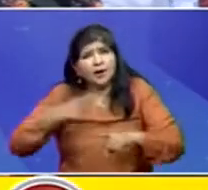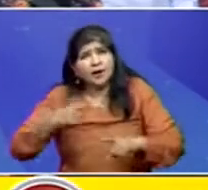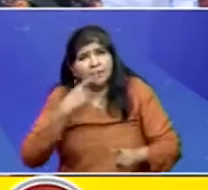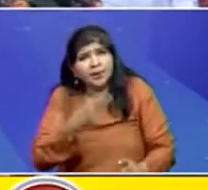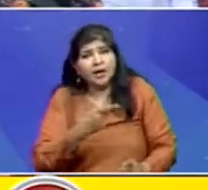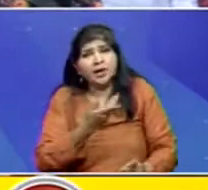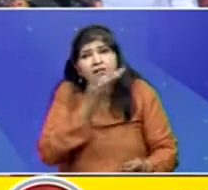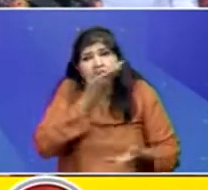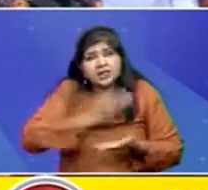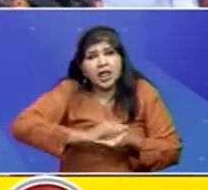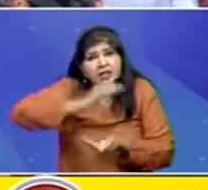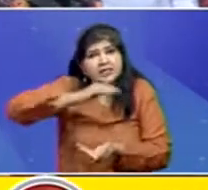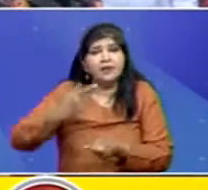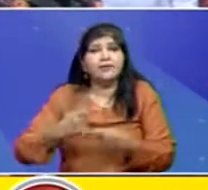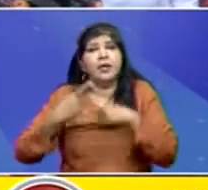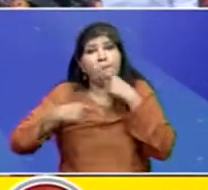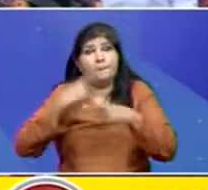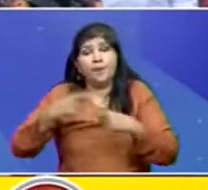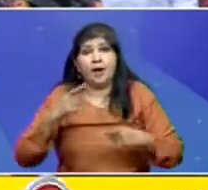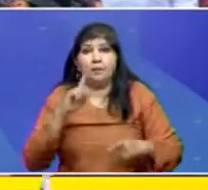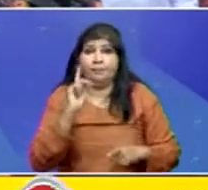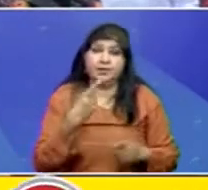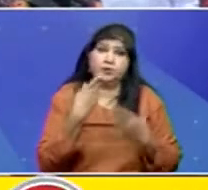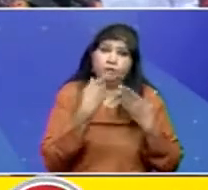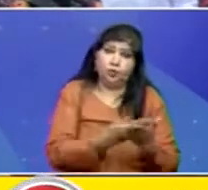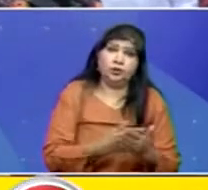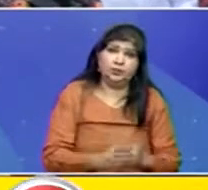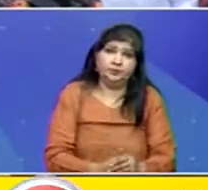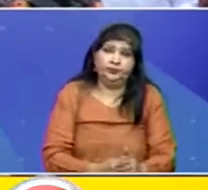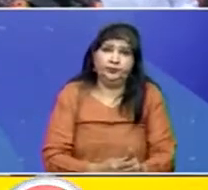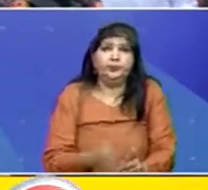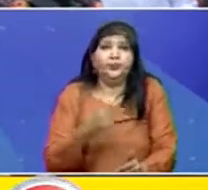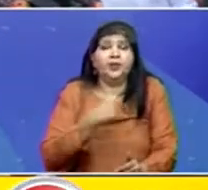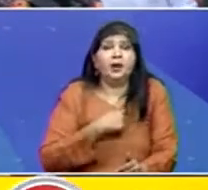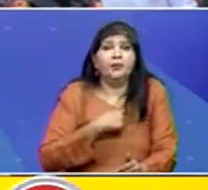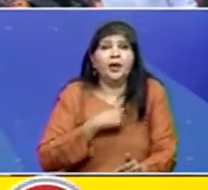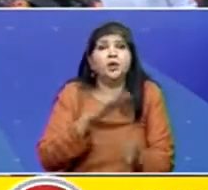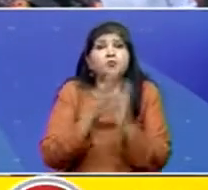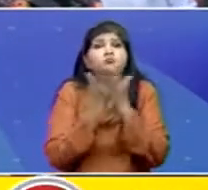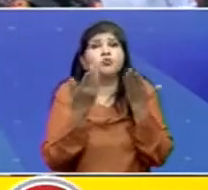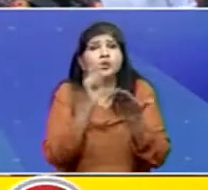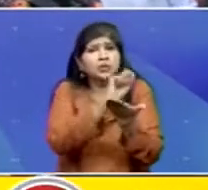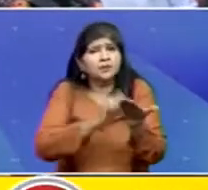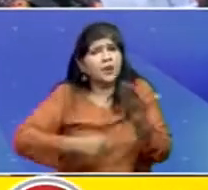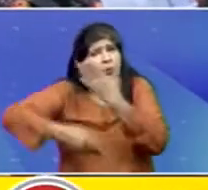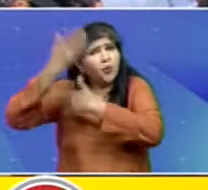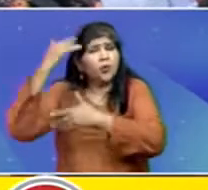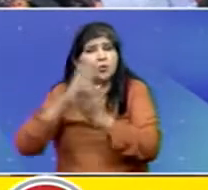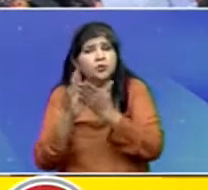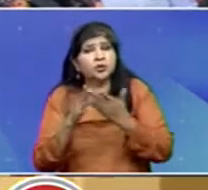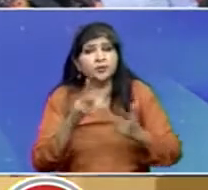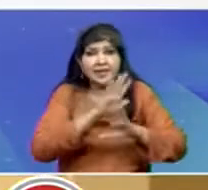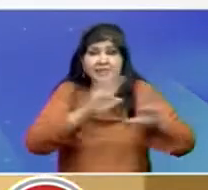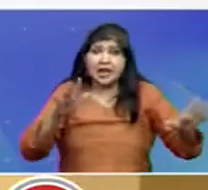जल सवरक्षण की बाद जरूर करता हूँ, हमारे तो ग्रंथों में स्पष्ट रुप से कहा गया है